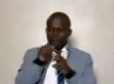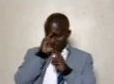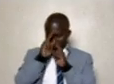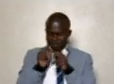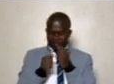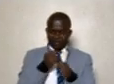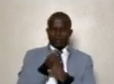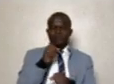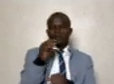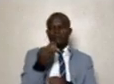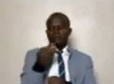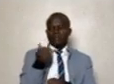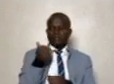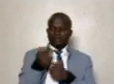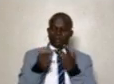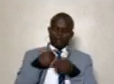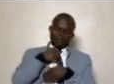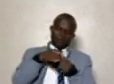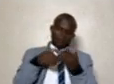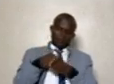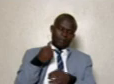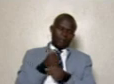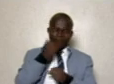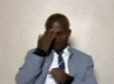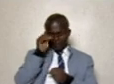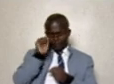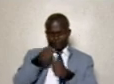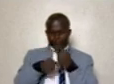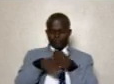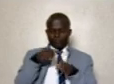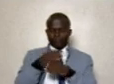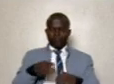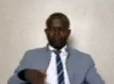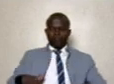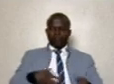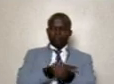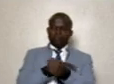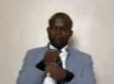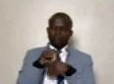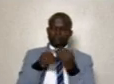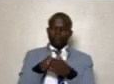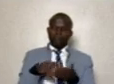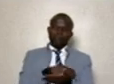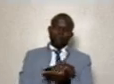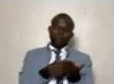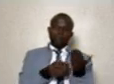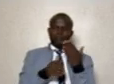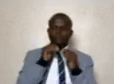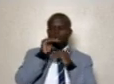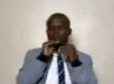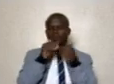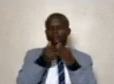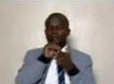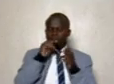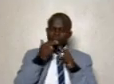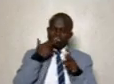myaka itatu ibyo twabikoze kugira ngo tubashe kukomeza kubaka capacité cyangwa se ubushobozi bw'urwego bitabaye